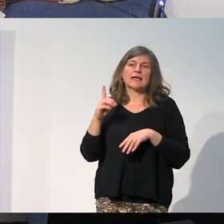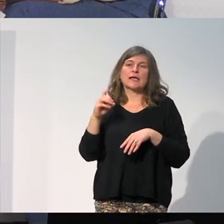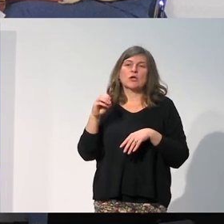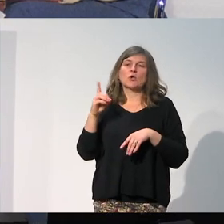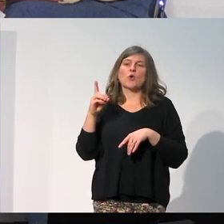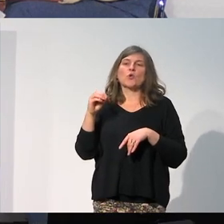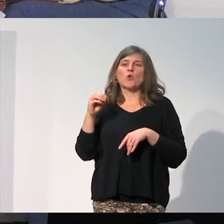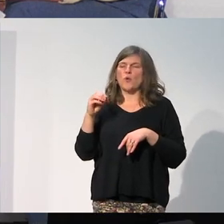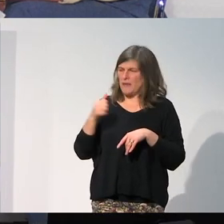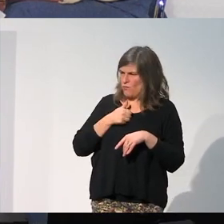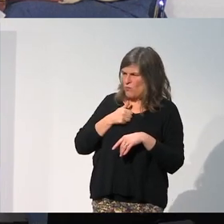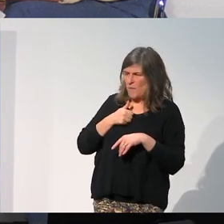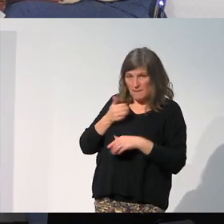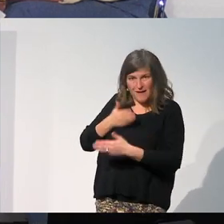animal,